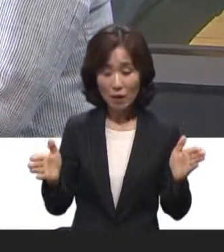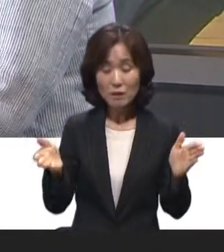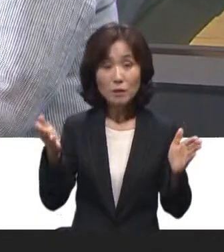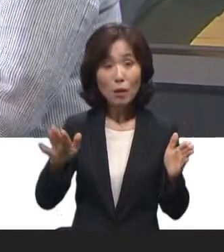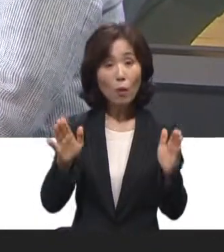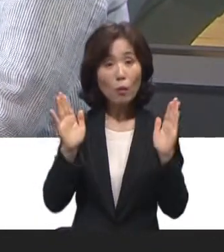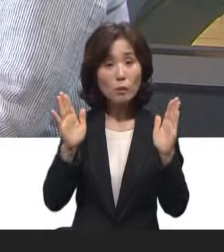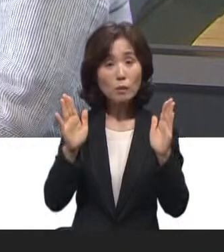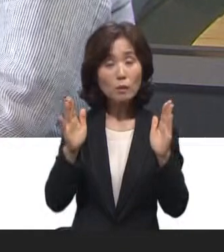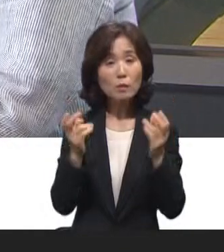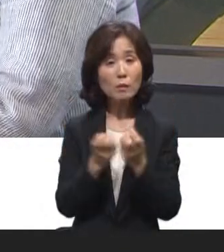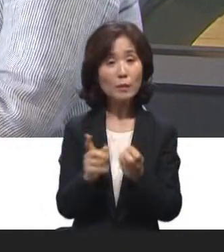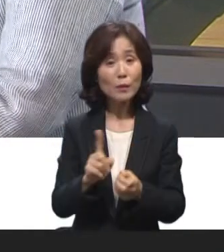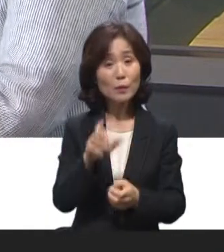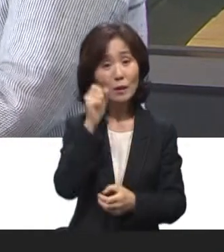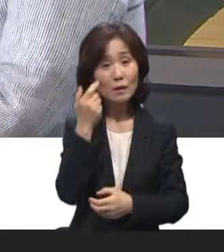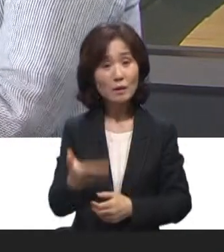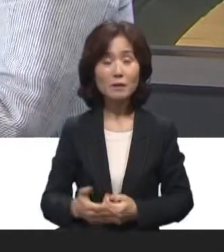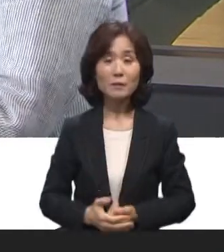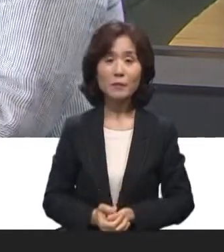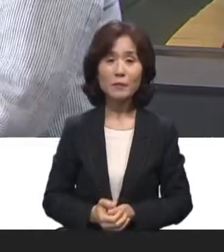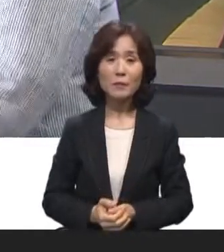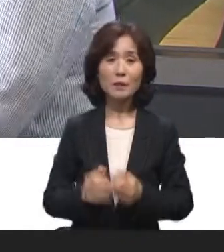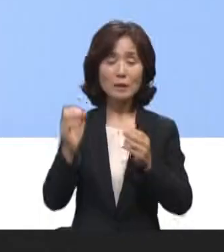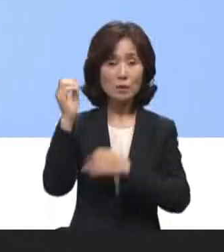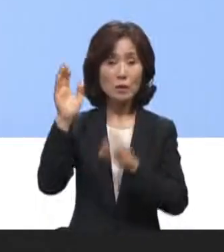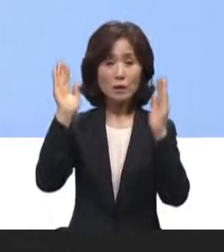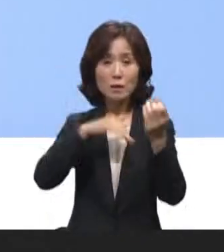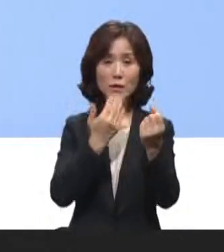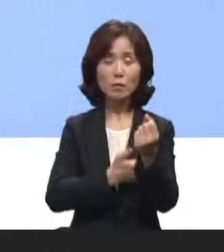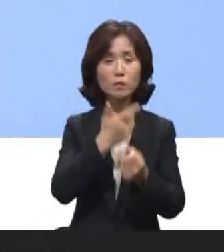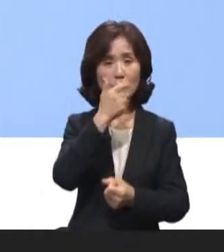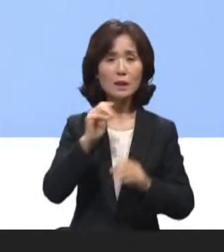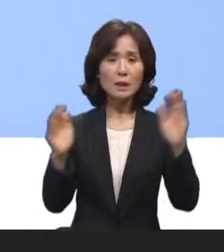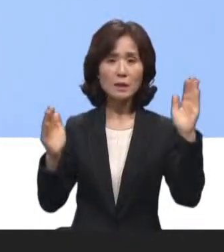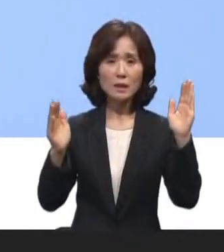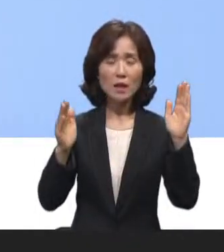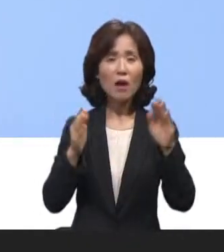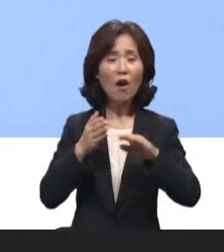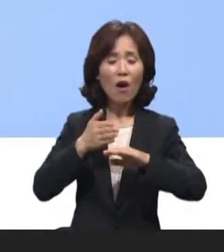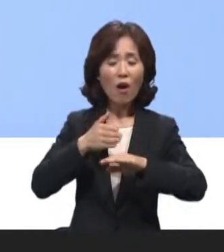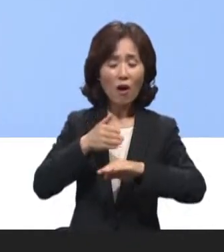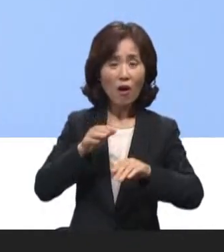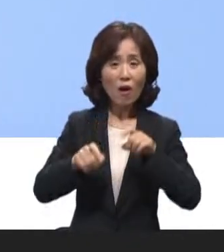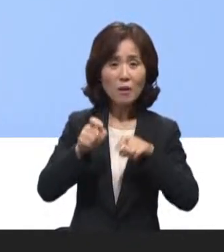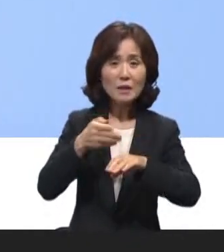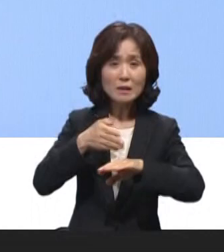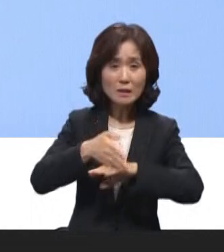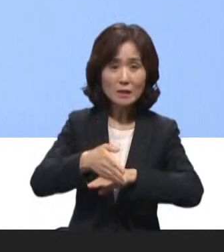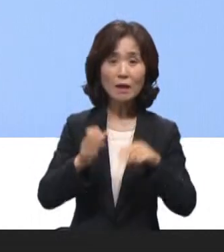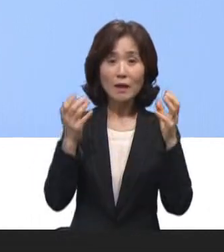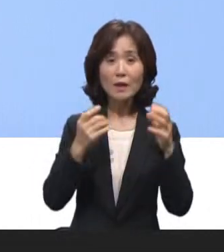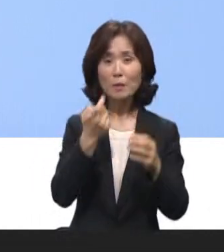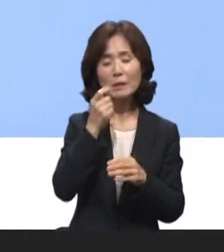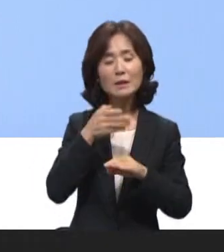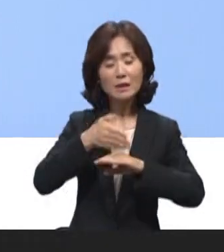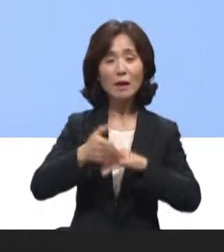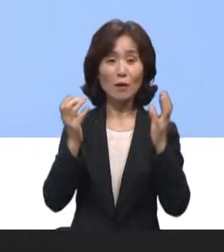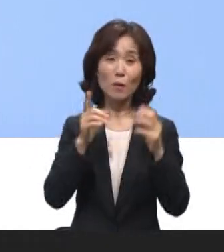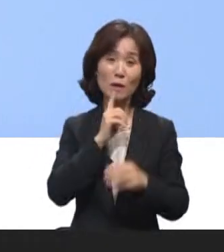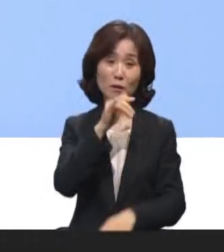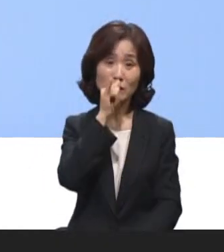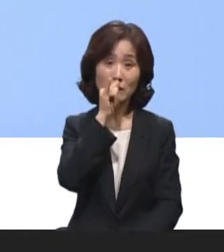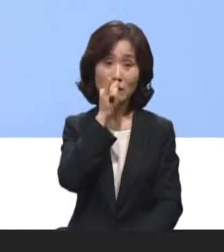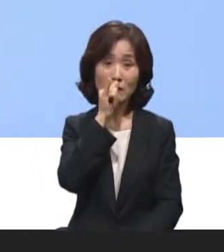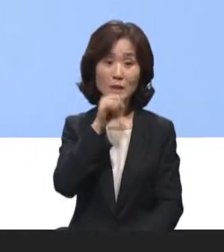해 나가면 좋을지 좀 얘기 좀 해주세요 4 기초학력 부진 학생들은 학교에서 이제 걸음이 느린 아이 또는 배움이 들이나 이라고 이야기를 하는데요 먼저 이